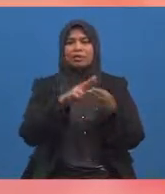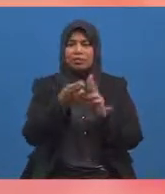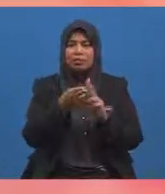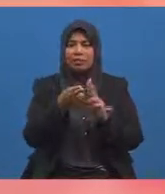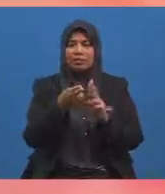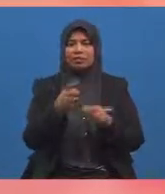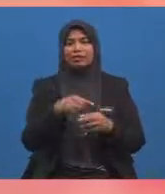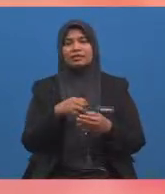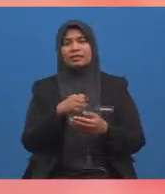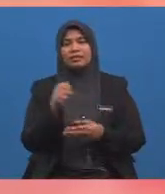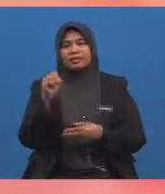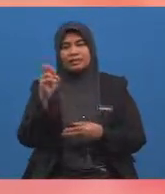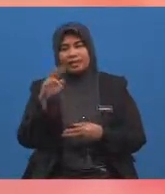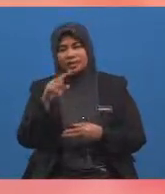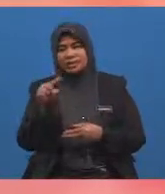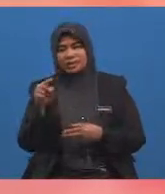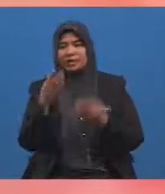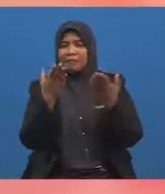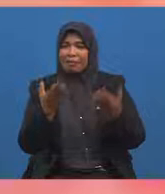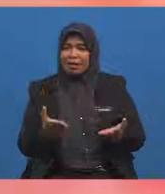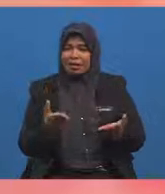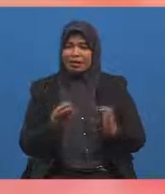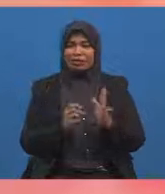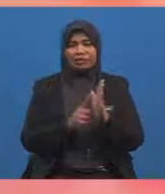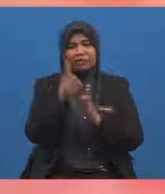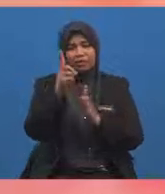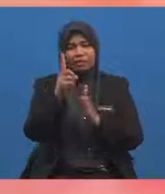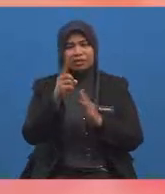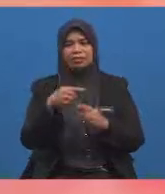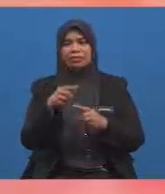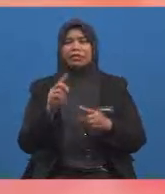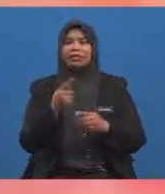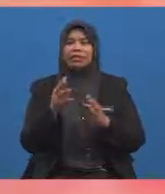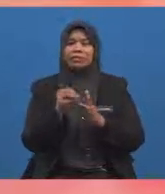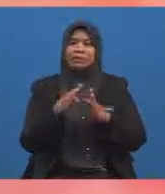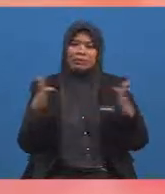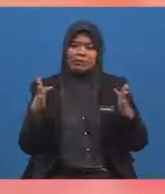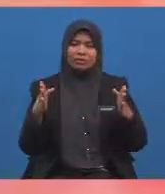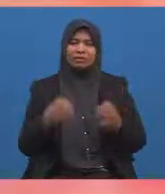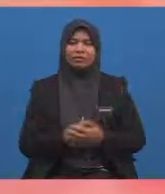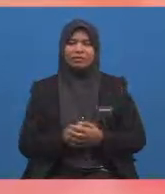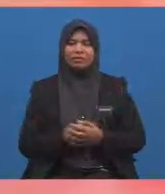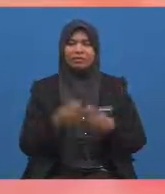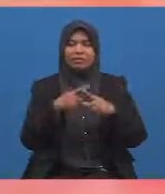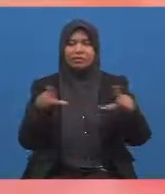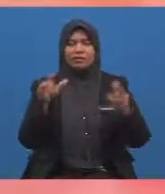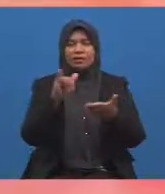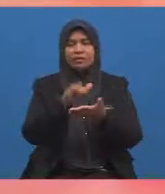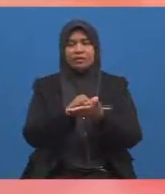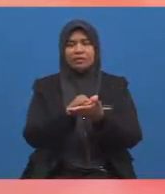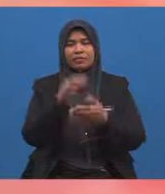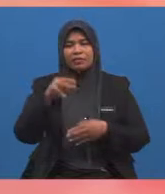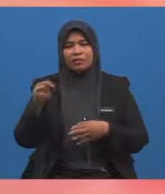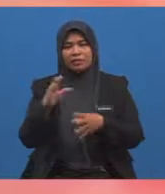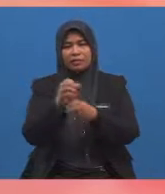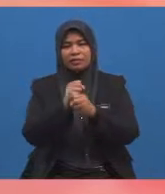segi saiz, berat, ketinggian apabila kita membesar. Selain itu, murid